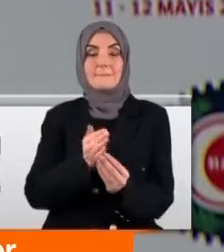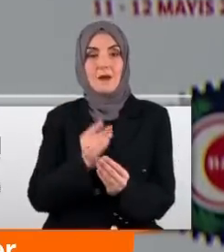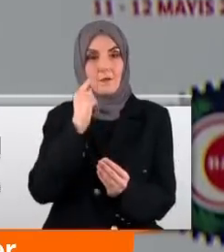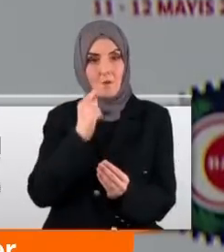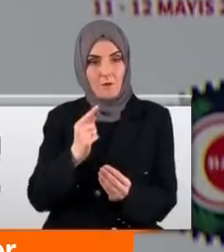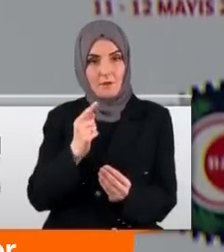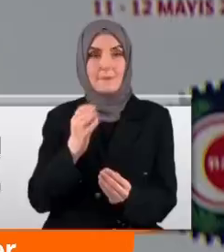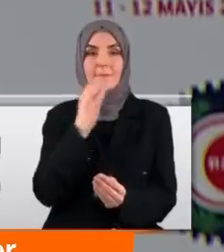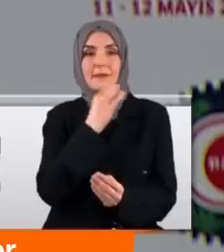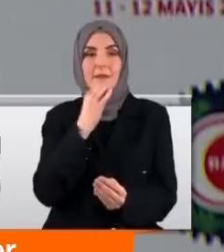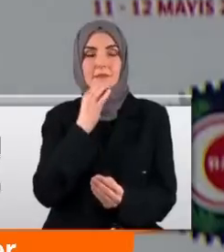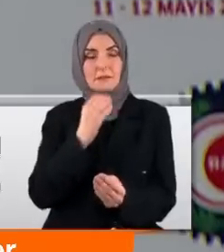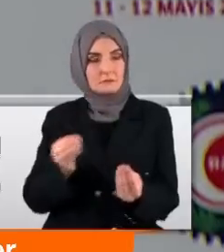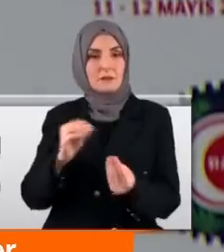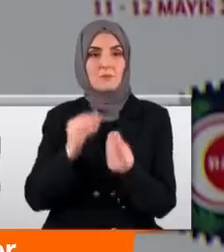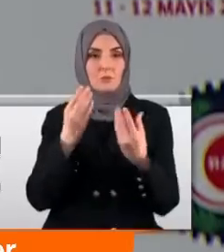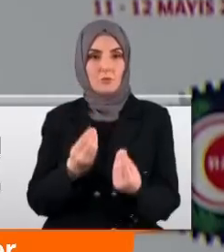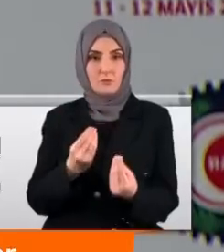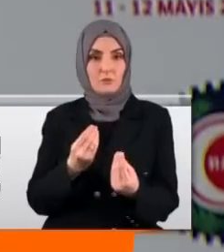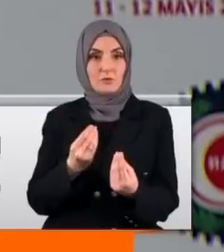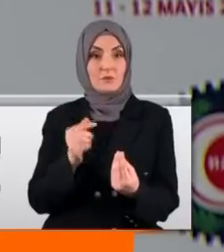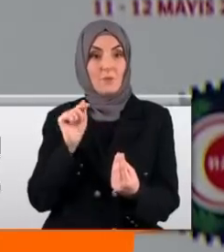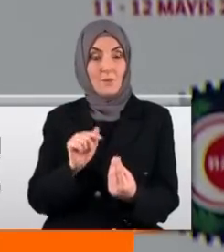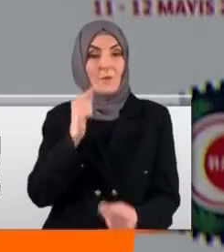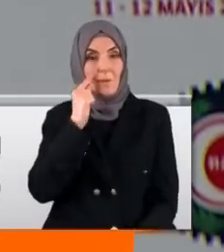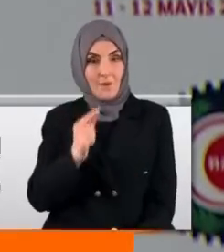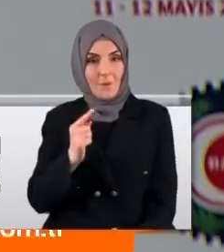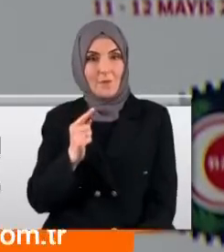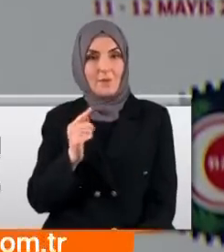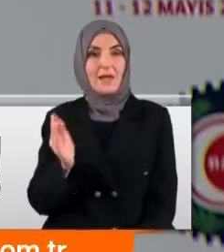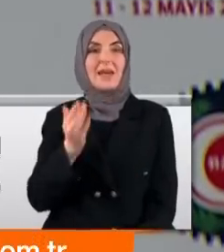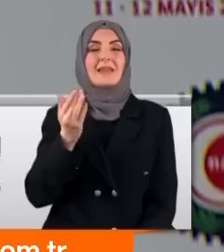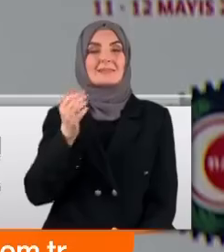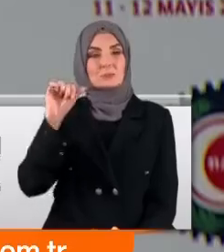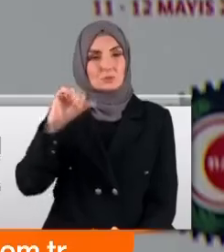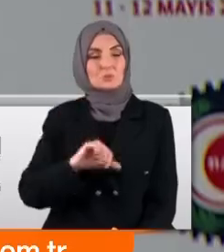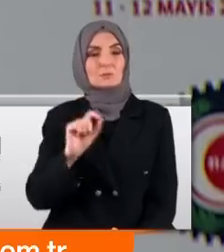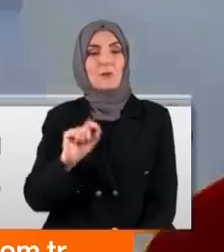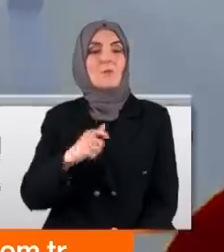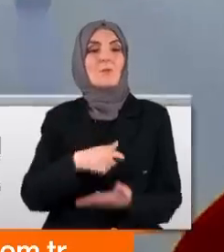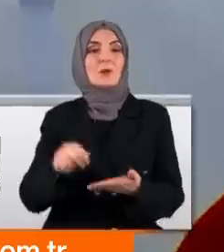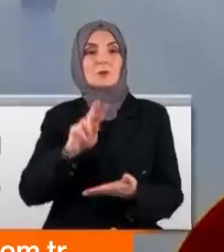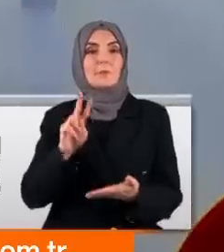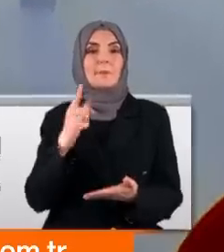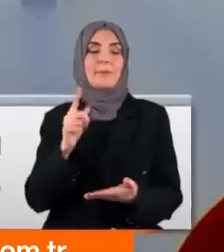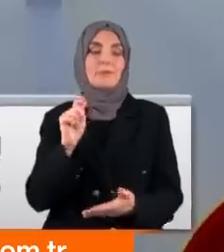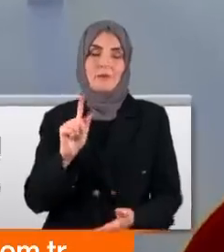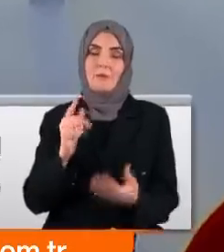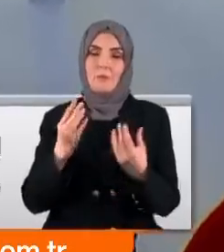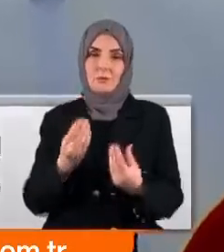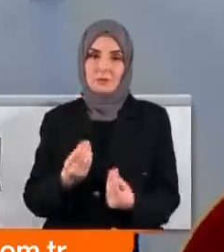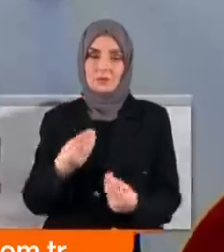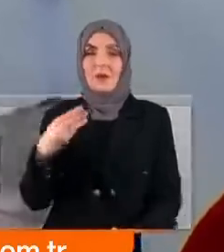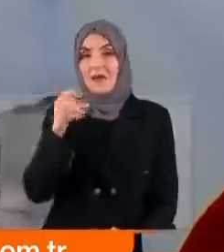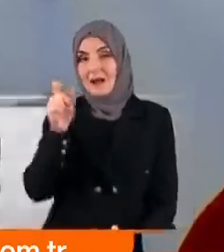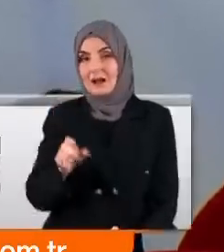Böylece en düşük memur maaşı da 22 bin lirayı bulacak. Cumhurbaşkanı Erdoğan